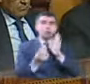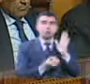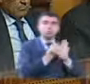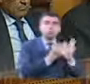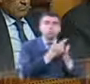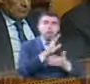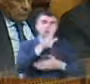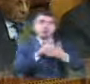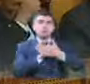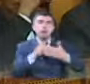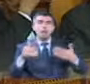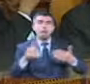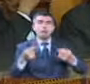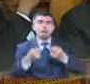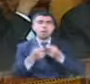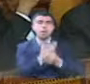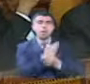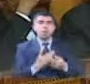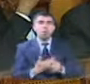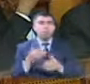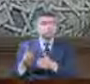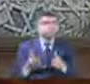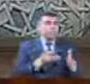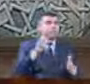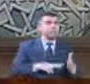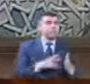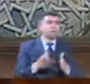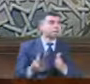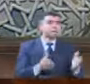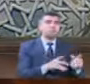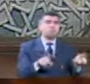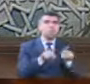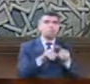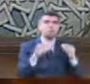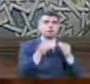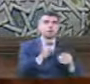البرنامج الحكومي في واد والواقع في واد. وشكرا. شكرا. تعقيبات اضافيه.